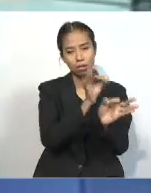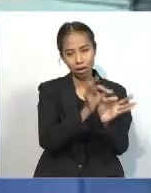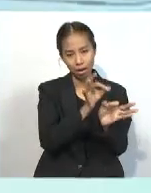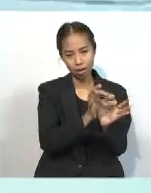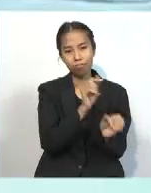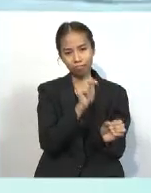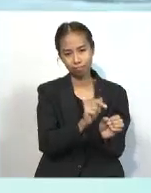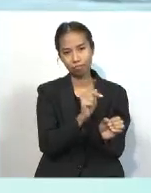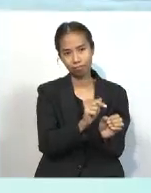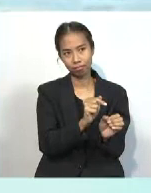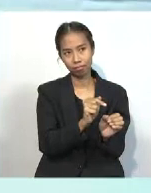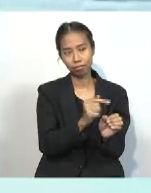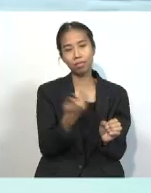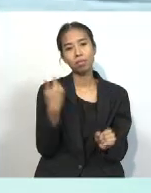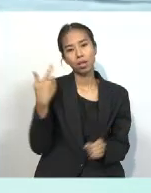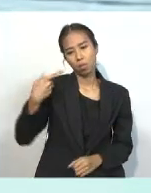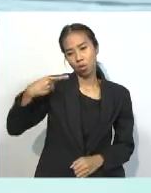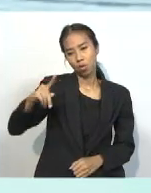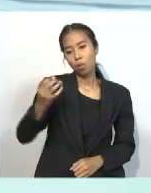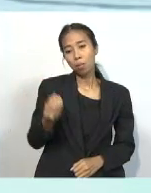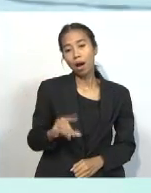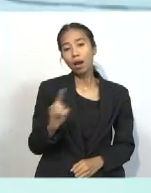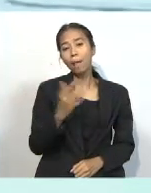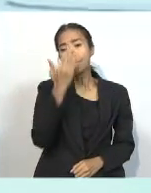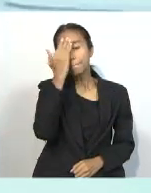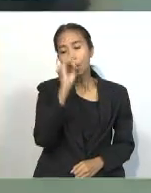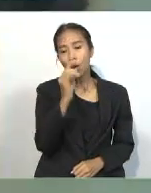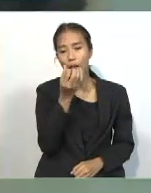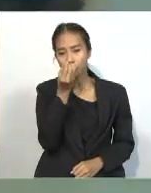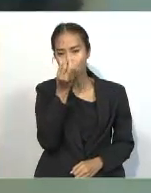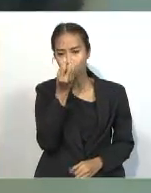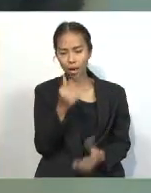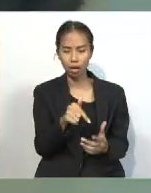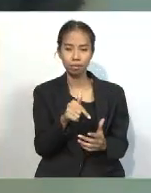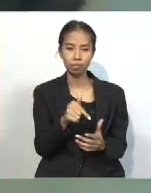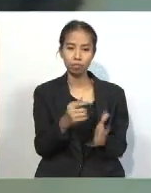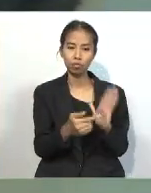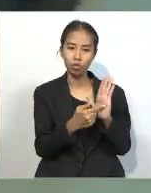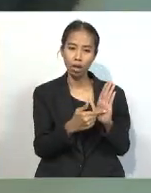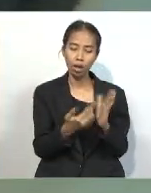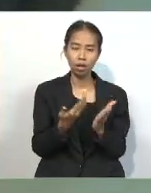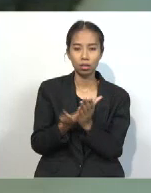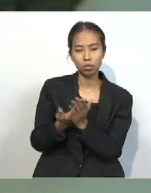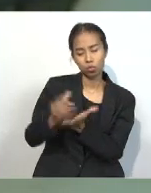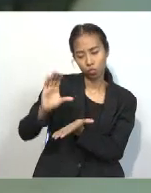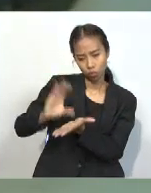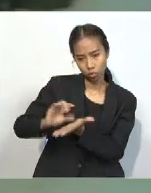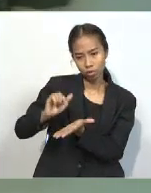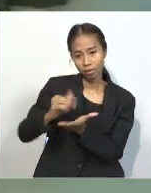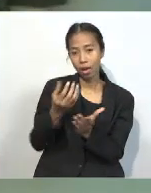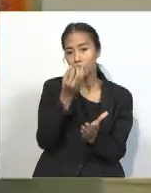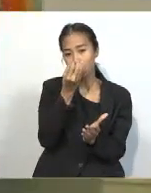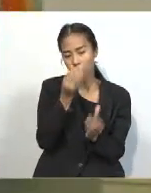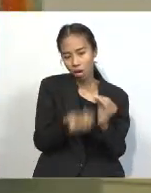นาคารนี่แหละจะเป็นคนที่ได้รับประโยชน์เนื่องจากดอกเบี้ยในตลาดการเงินระยะสั้นอย่างเช่นกองทุนตราสารหนี้จะ